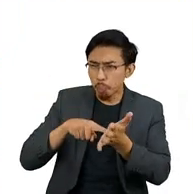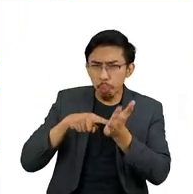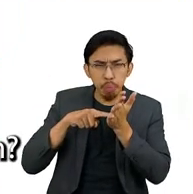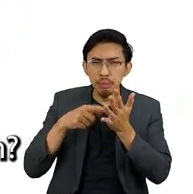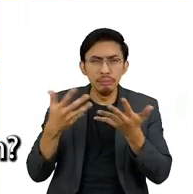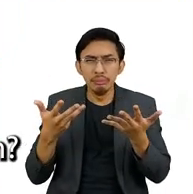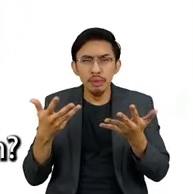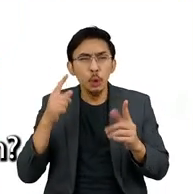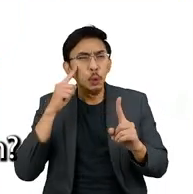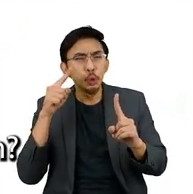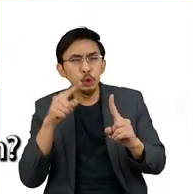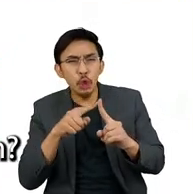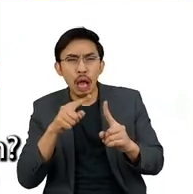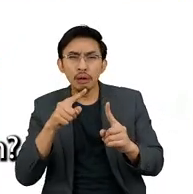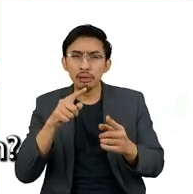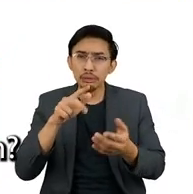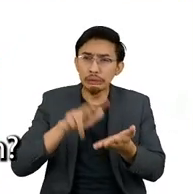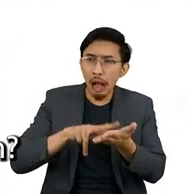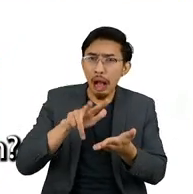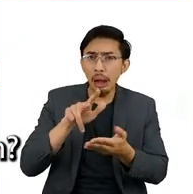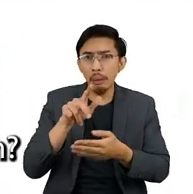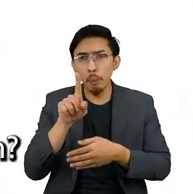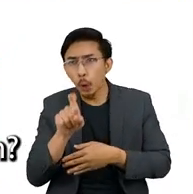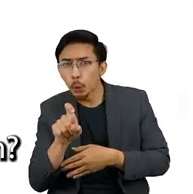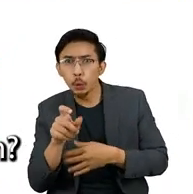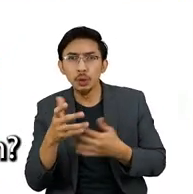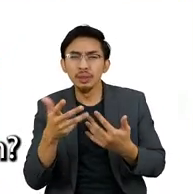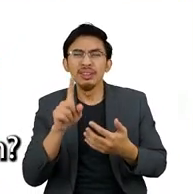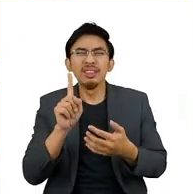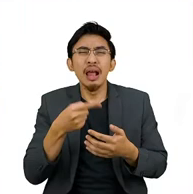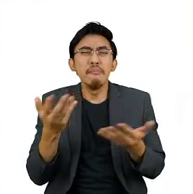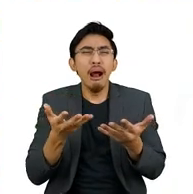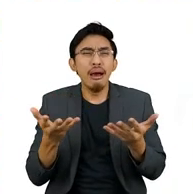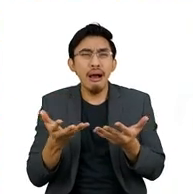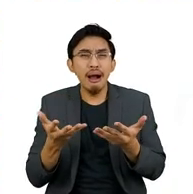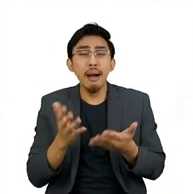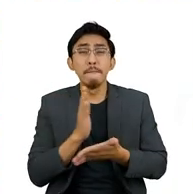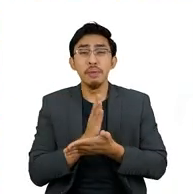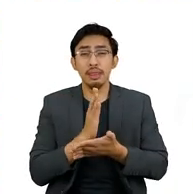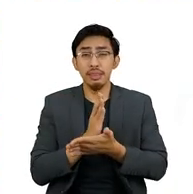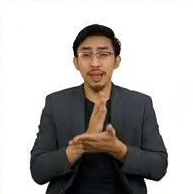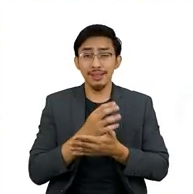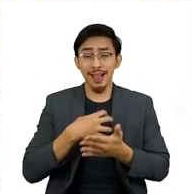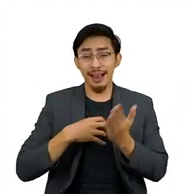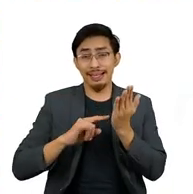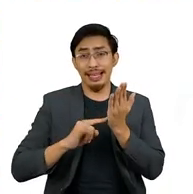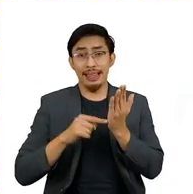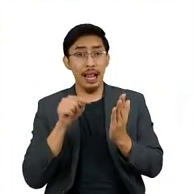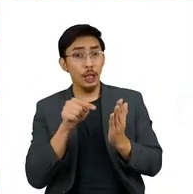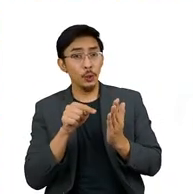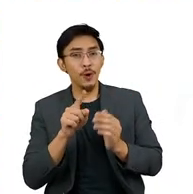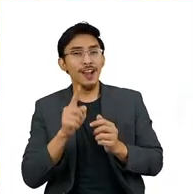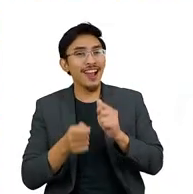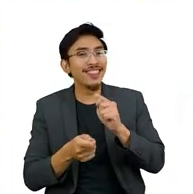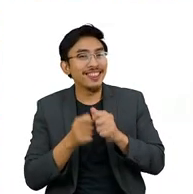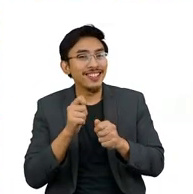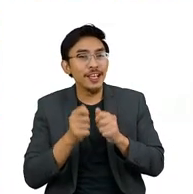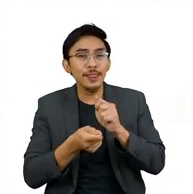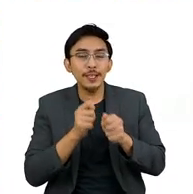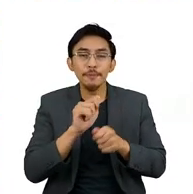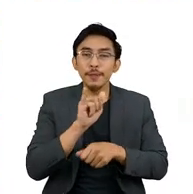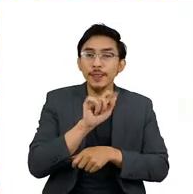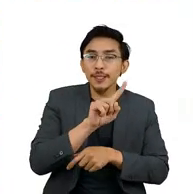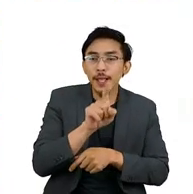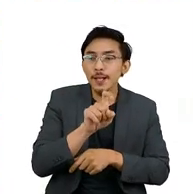oleh hukum dan memiliki tujuan yang sah itu memang benar-benar diperlukan? Pembatasan hak digital itu harus bisa diuji